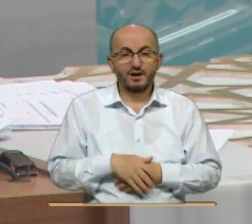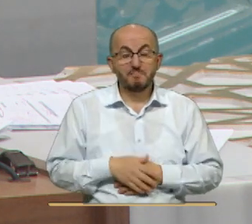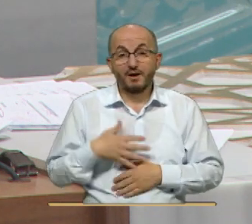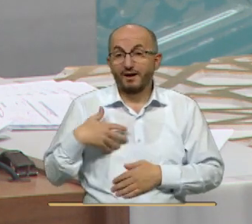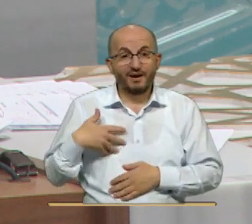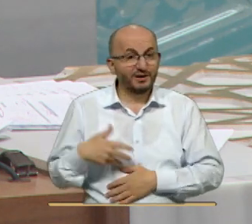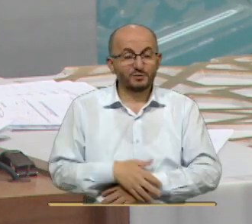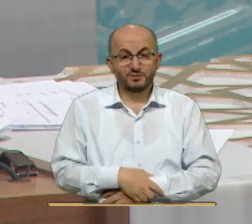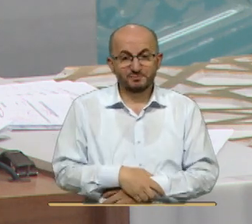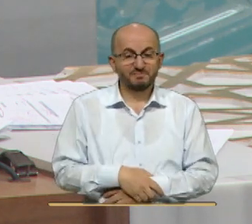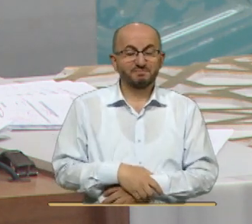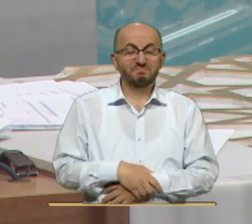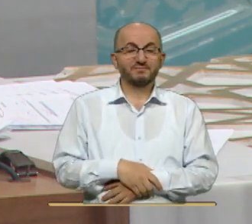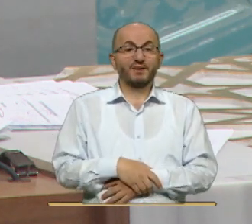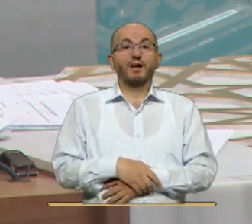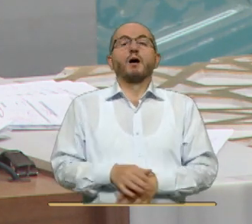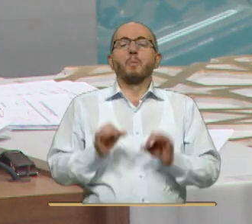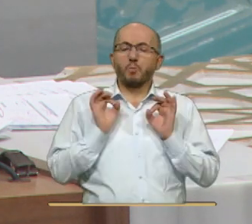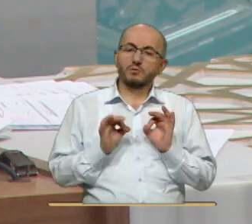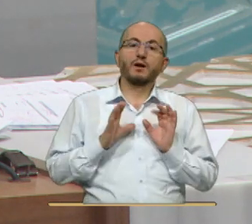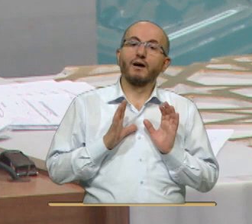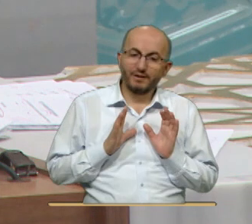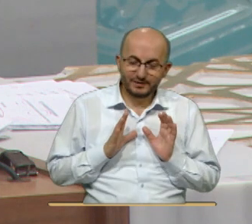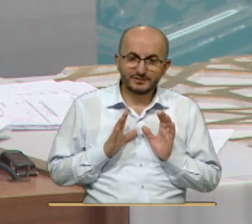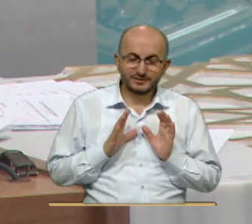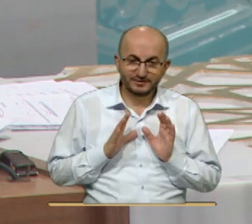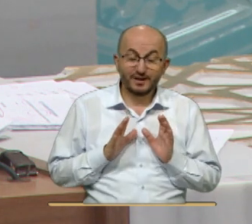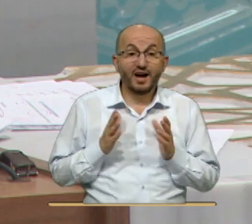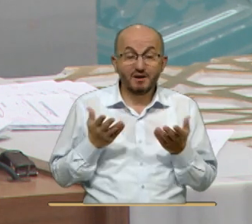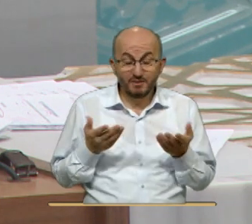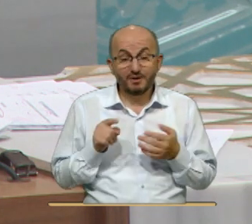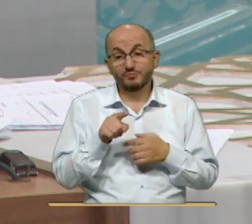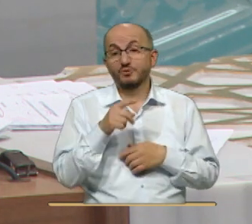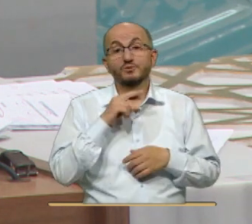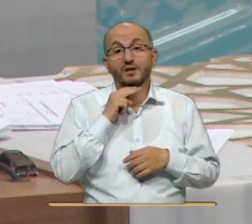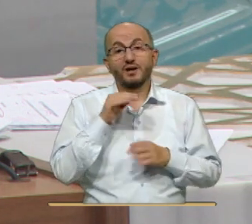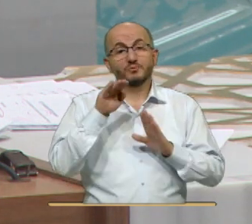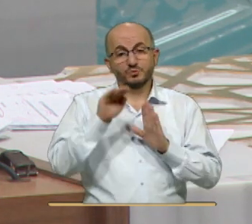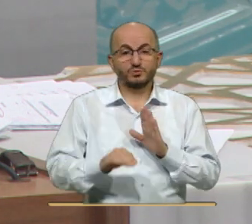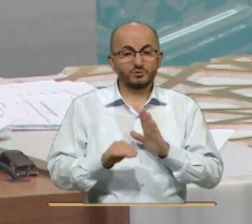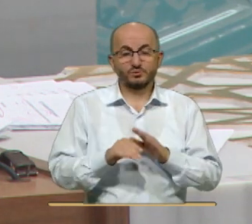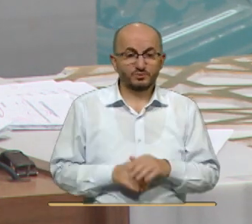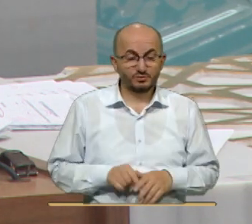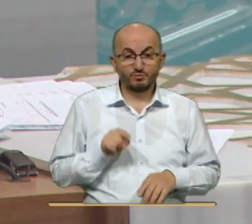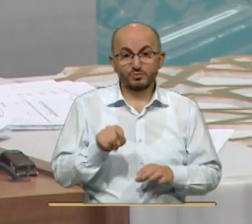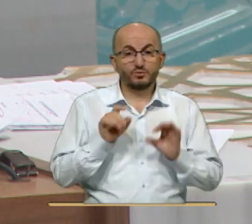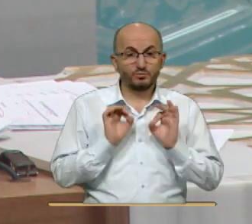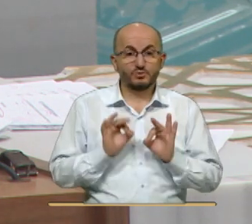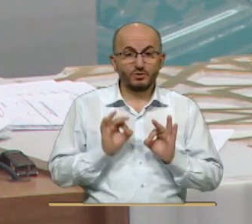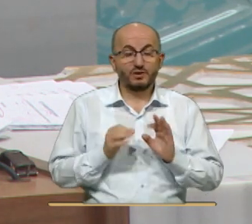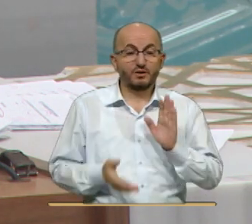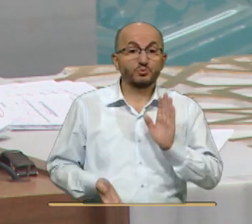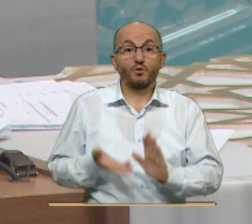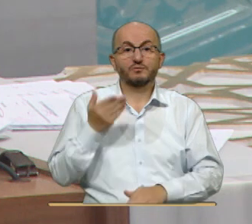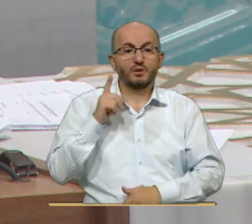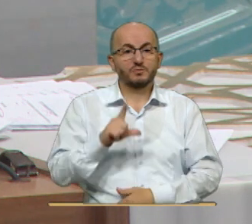merak ediyorum doğrusu. Mutlaka vardır. Ama bu rakam düşüktür. Bunu mutlaka